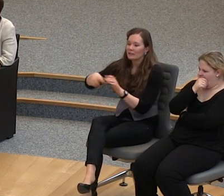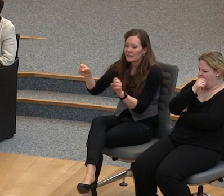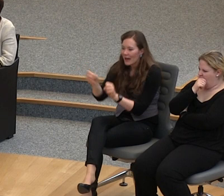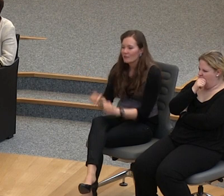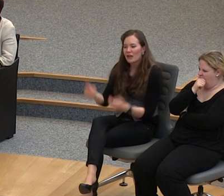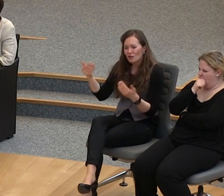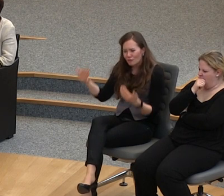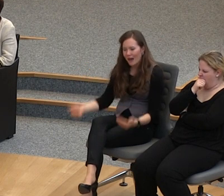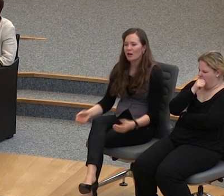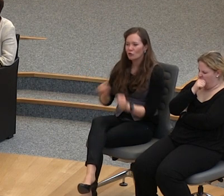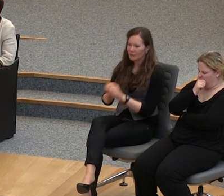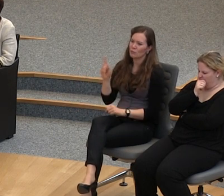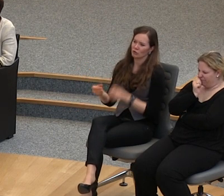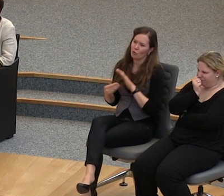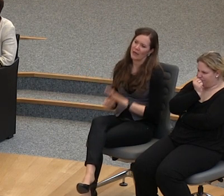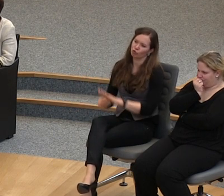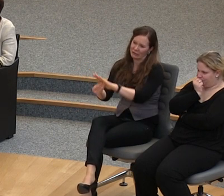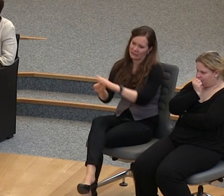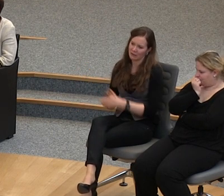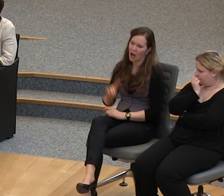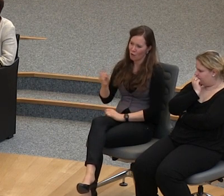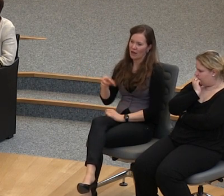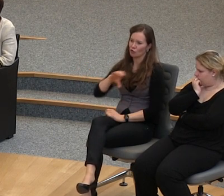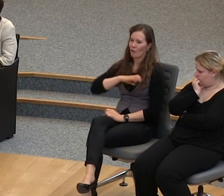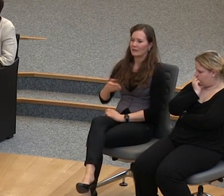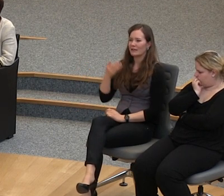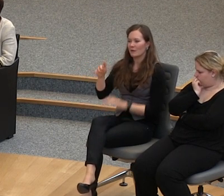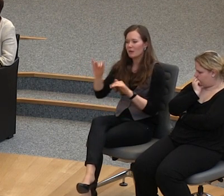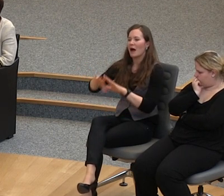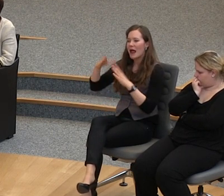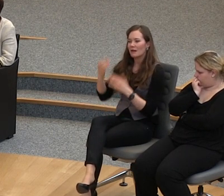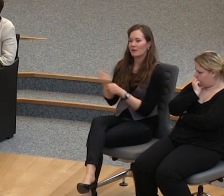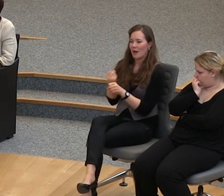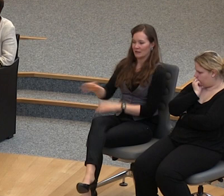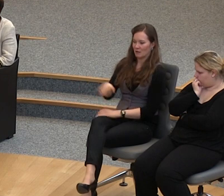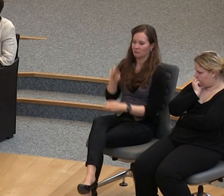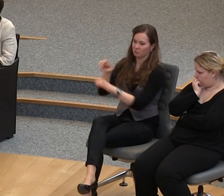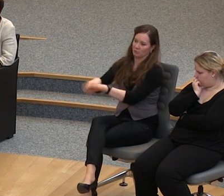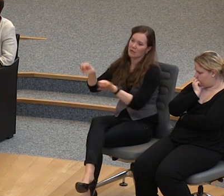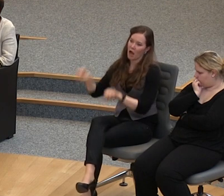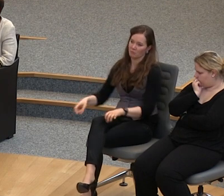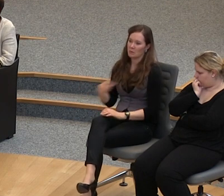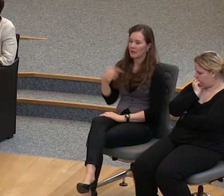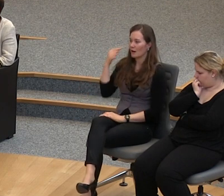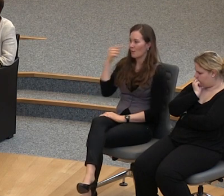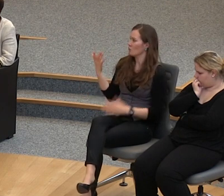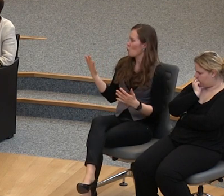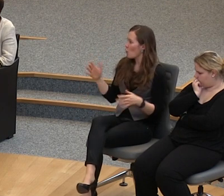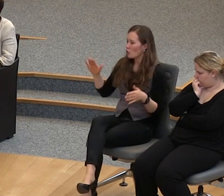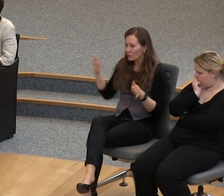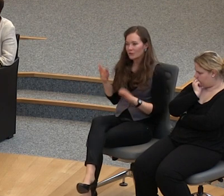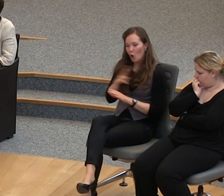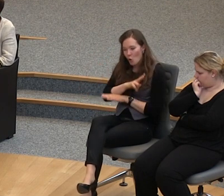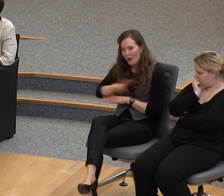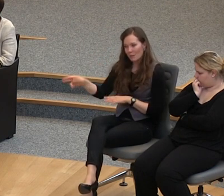diesen Instrumenten unterstützen und auch ihnen eine Chance auf dem allgemeinen Arbeitsmarkt geben. Das, denke ich, war so eine Tour de raison.